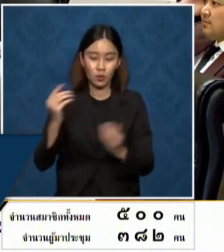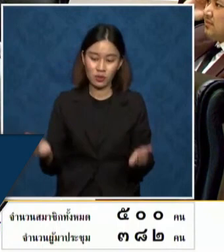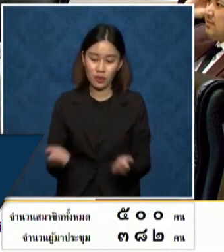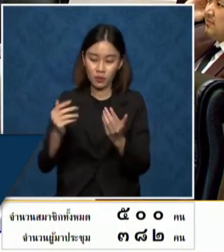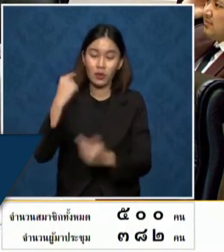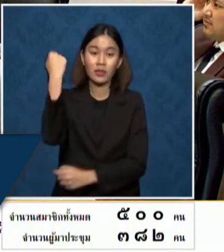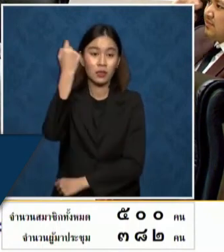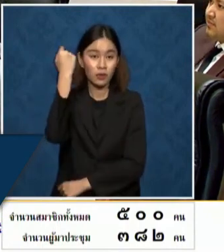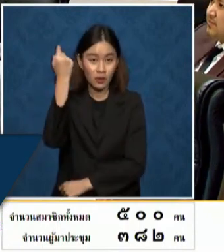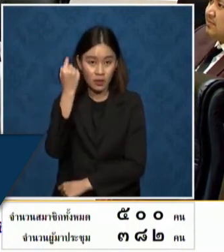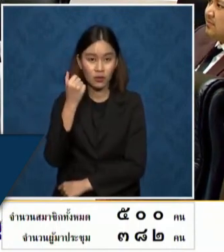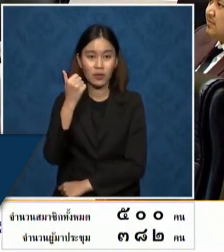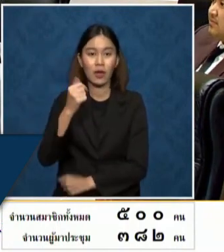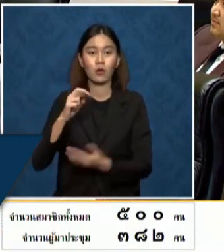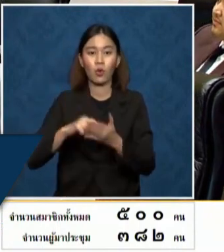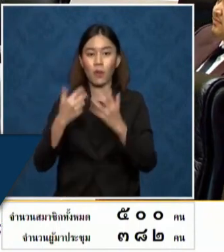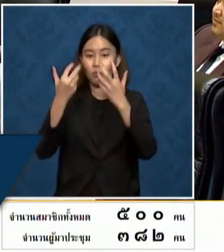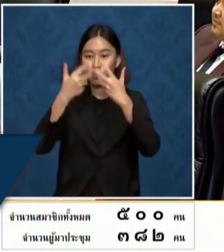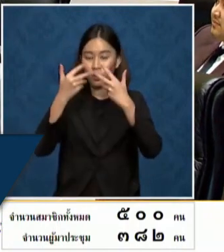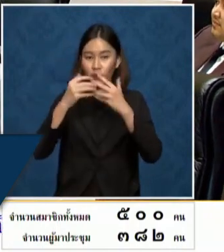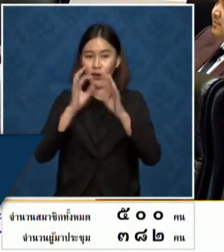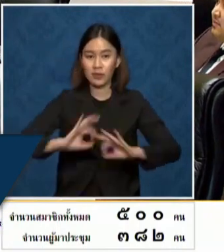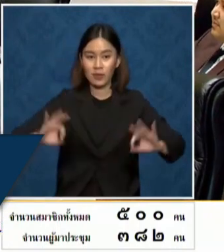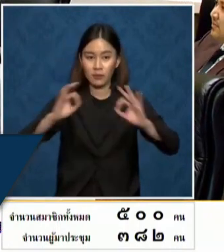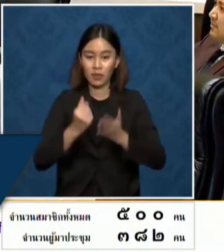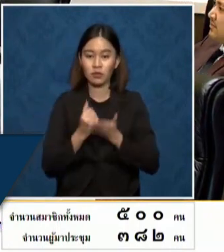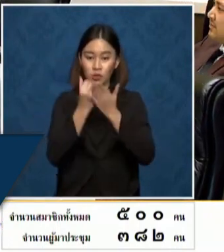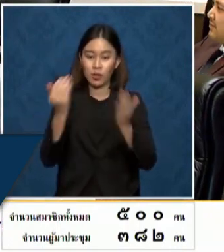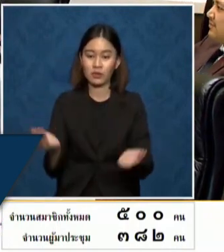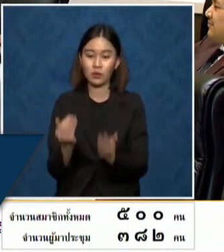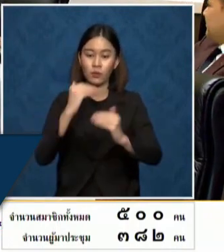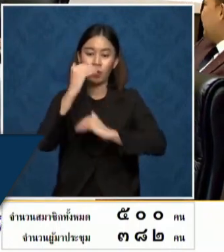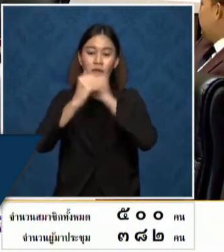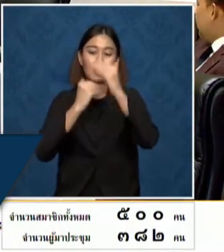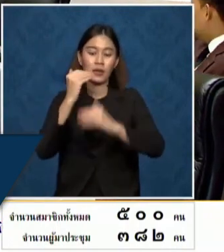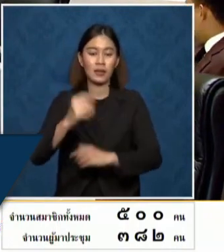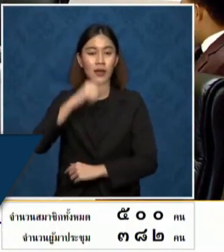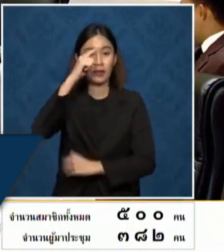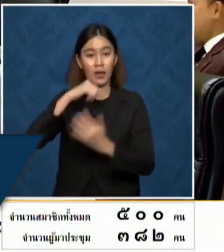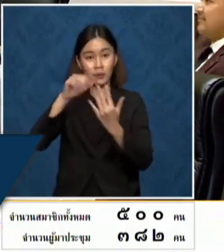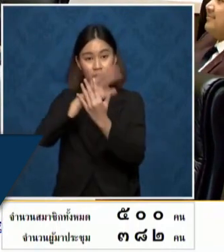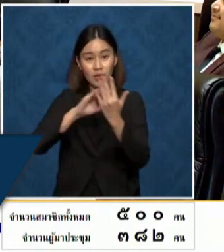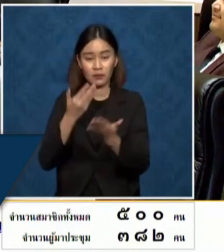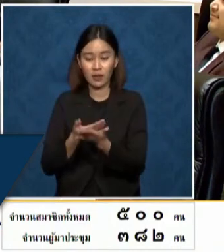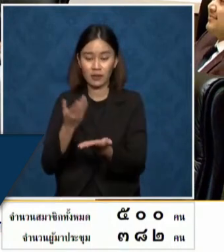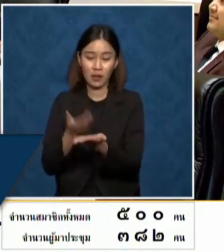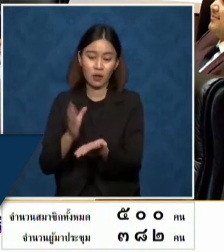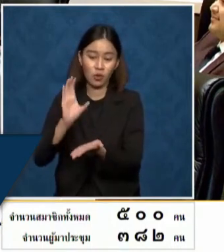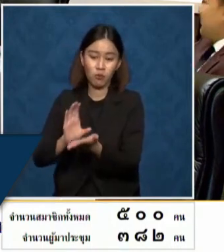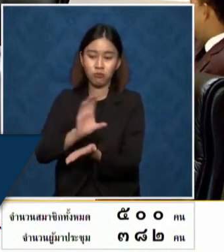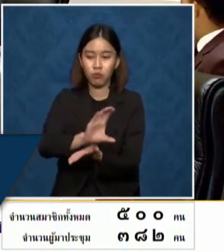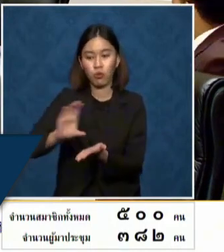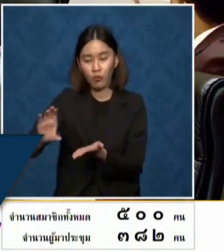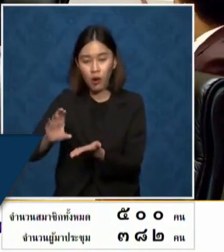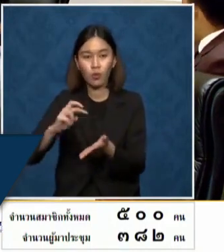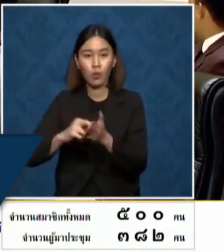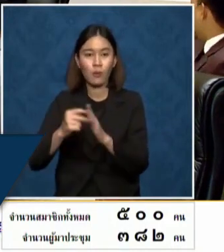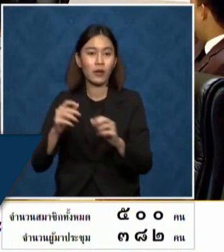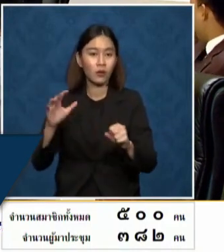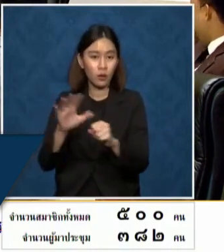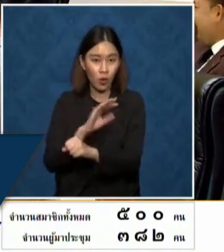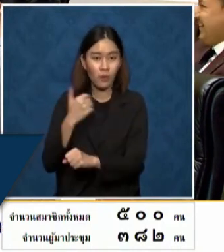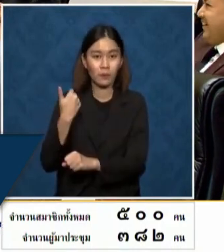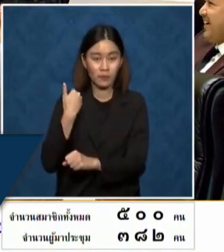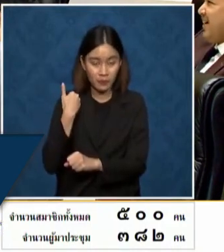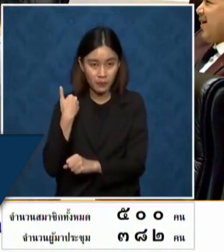เสริมการท่องเที่ยวเป็นหนึ่งในอุตสาหกรรมหลักที่ขับเคลื่อนประเทศแต่การใช้งบประมาณนั้นๆต้องเกิดความคุ้มค่า